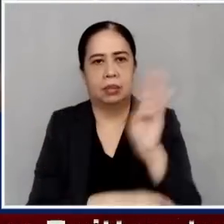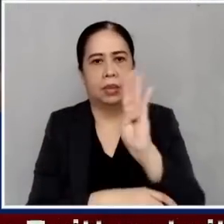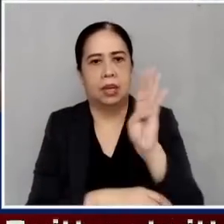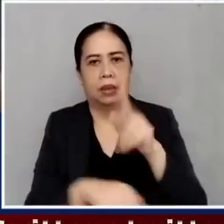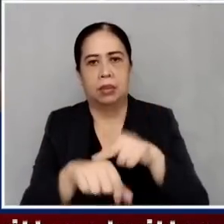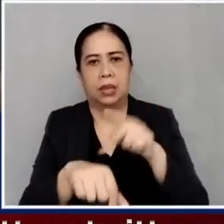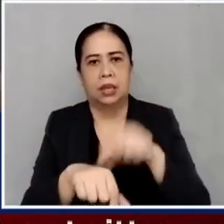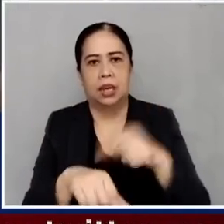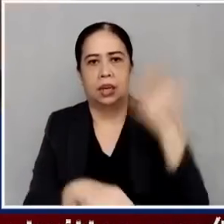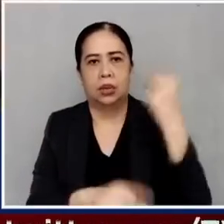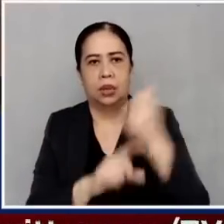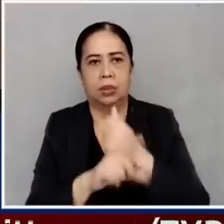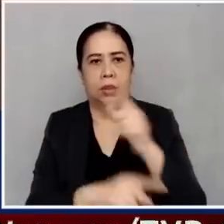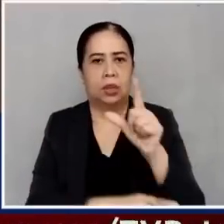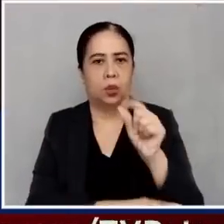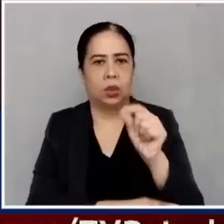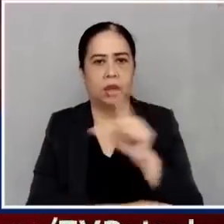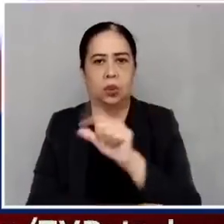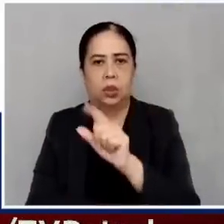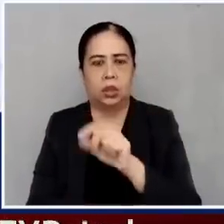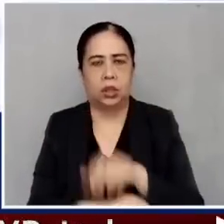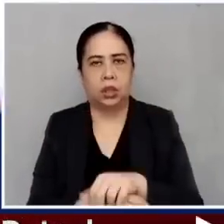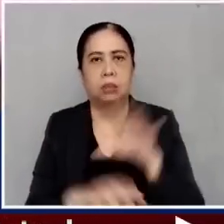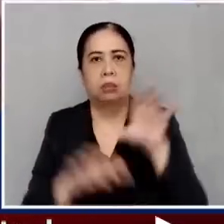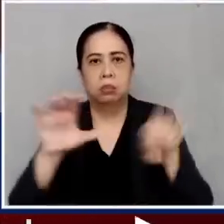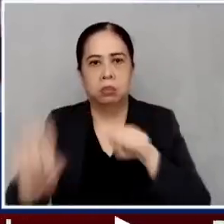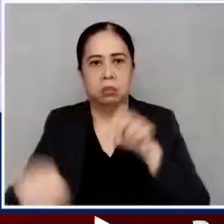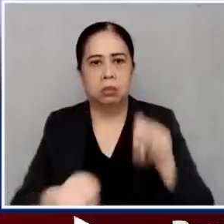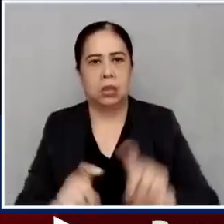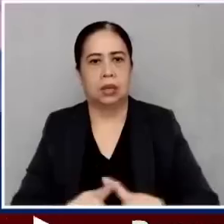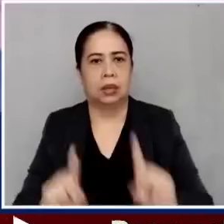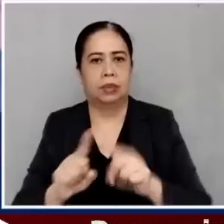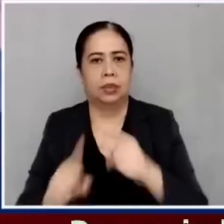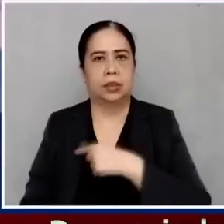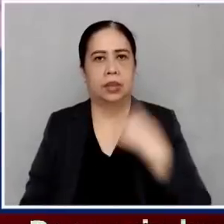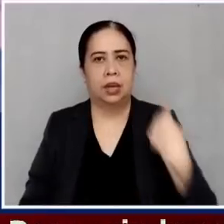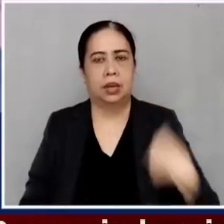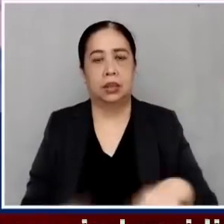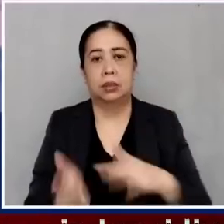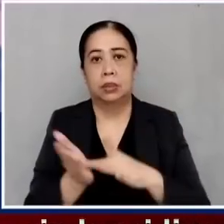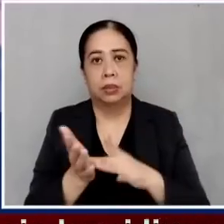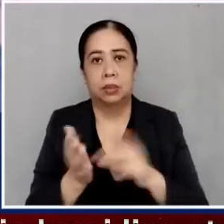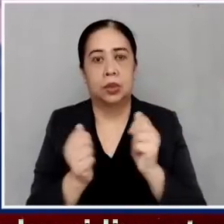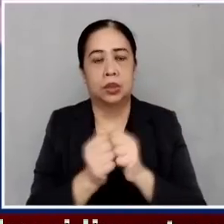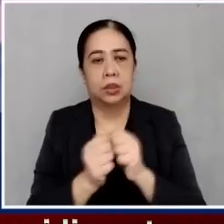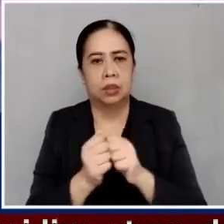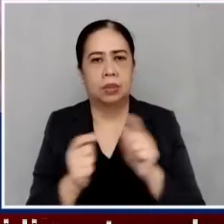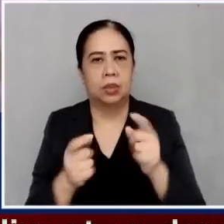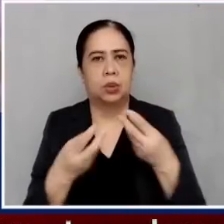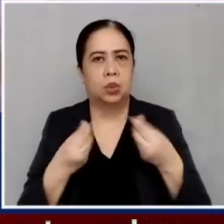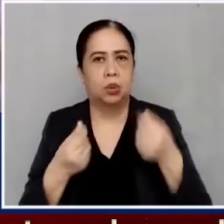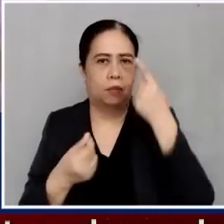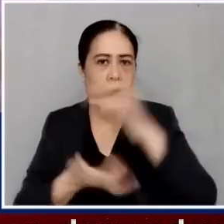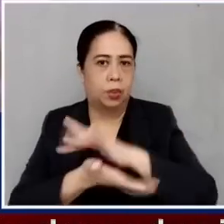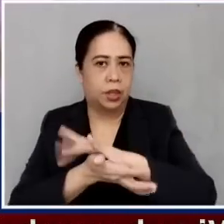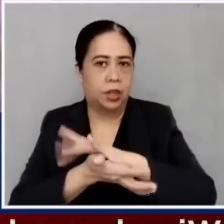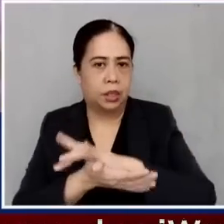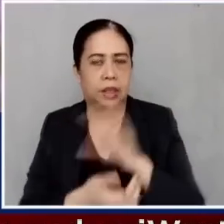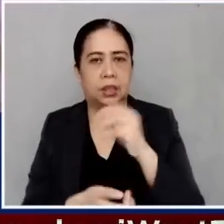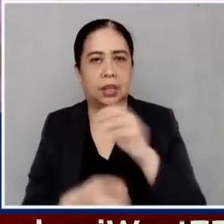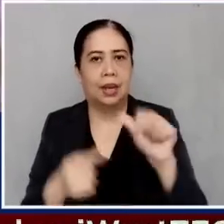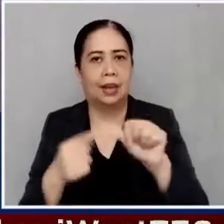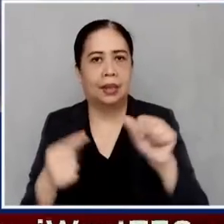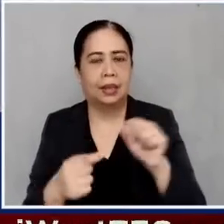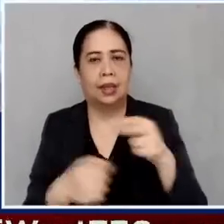noong April 2020. Nakumpiska roon ang samot-saring Chinese medicines kabilang na ang lunas umano sa COVID-19 at